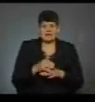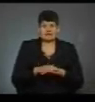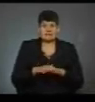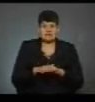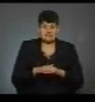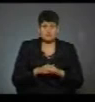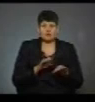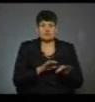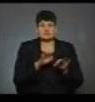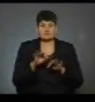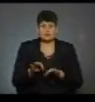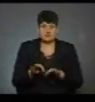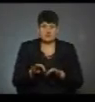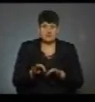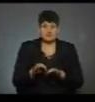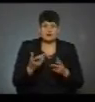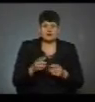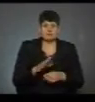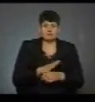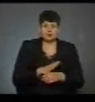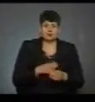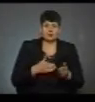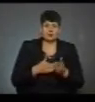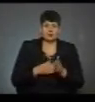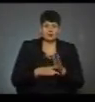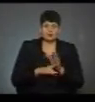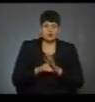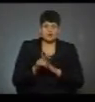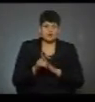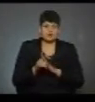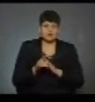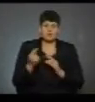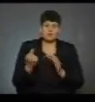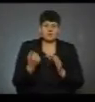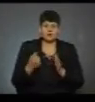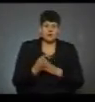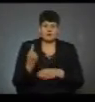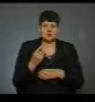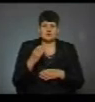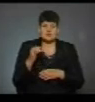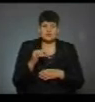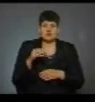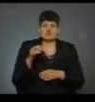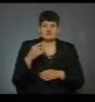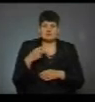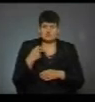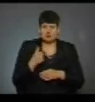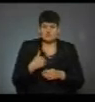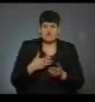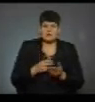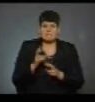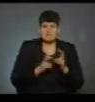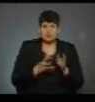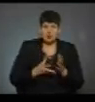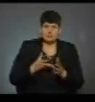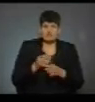по транспортуванню тарифу, які існували до початку, до 1 січня 2020 року. Наше підприємство оплачувало